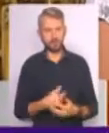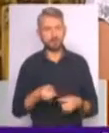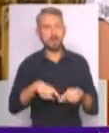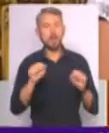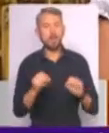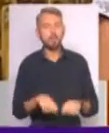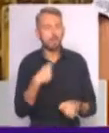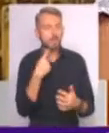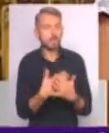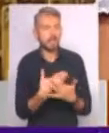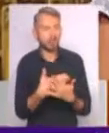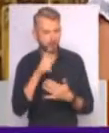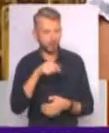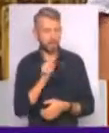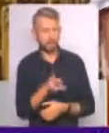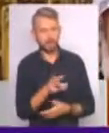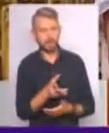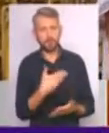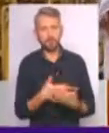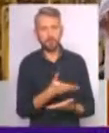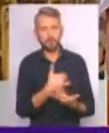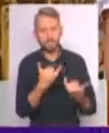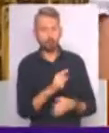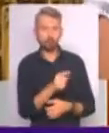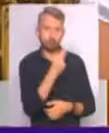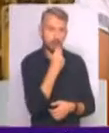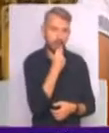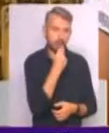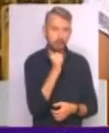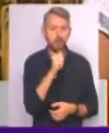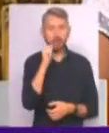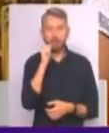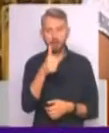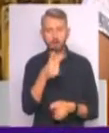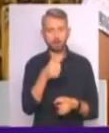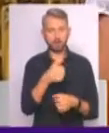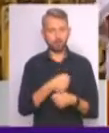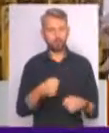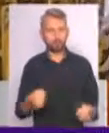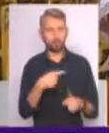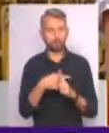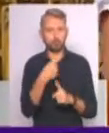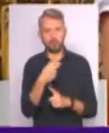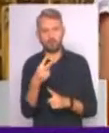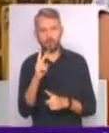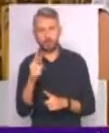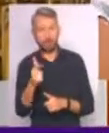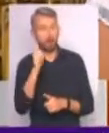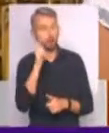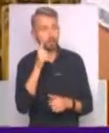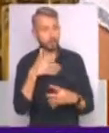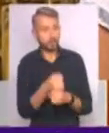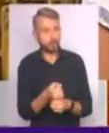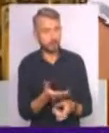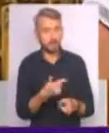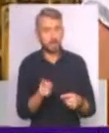можно заподозрить, знаете как? Вот мы сегодня что-то поели, а завтра плюс 1-2 килограмма. А послезавтра они ушли. То есть